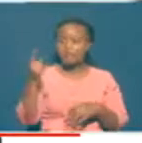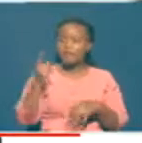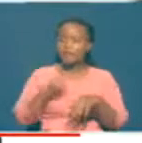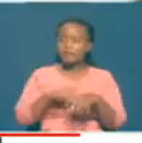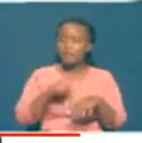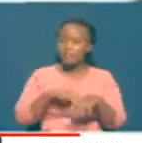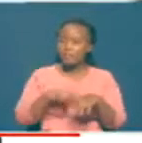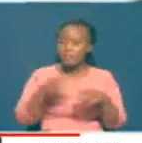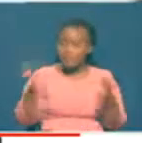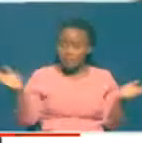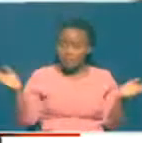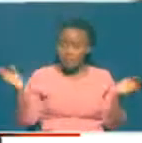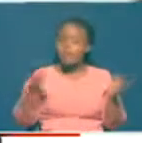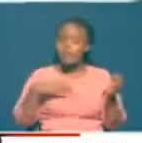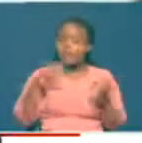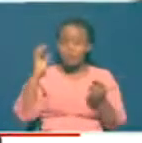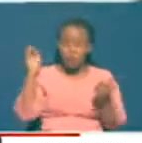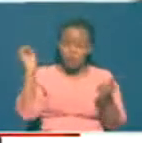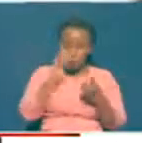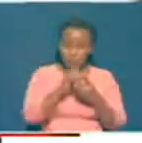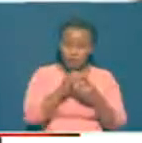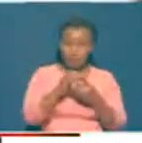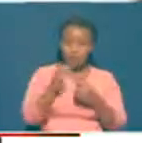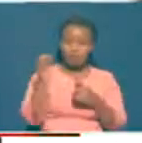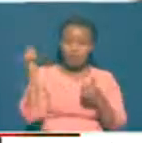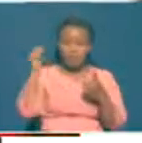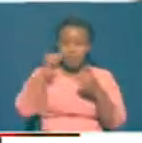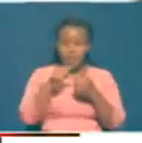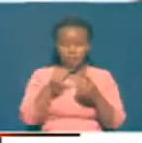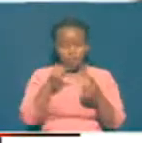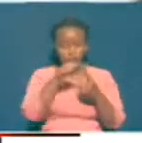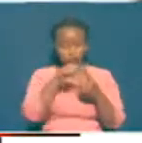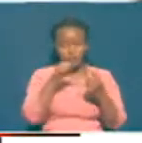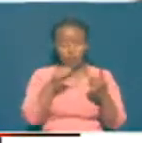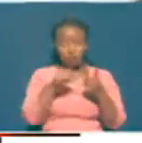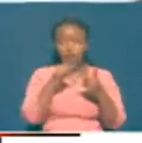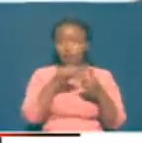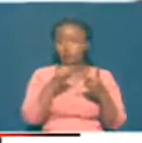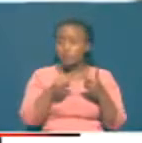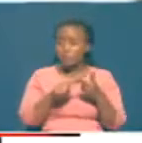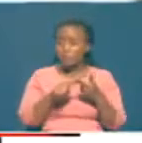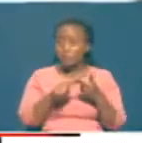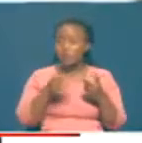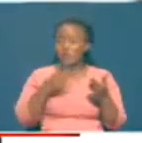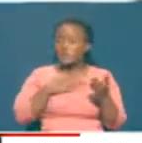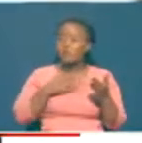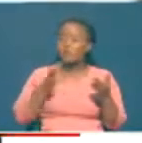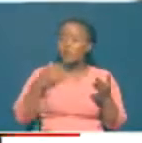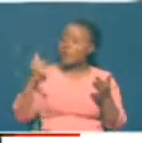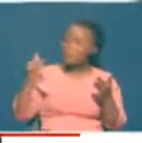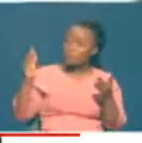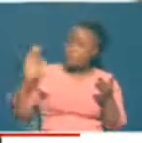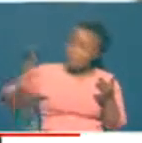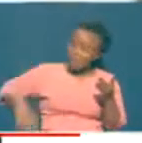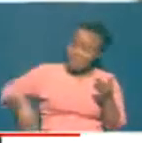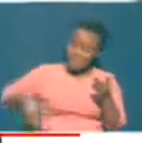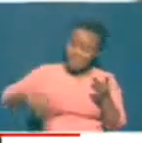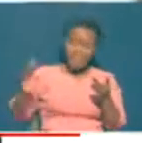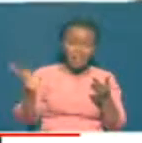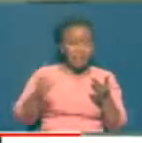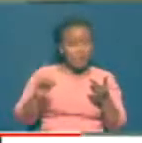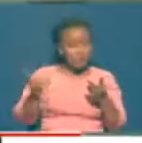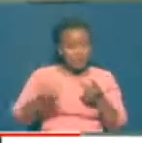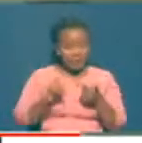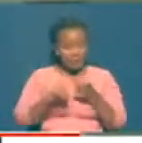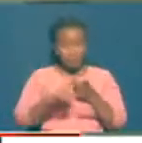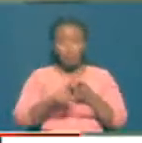objectives niko nazo ni mbili. First, sitakuwa mwisho, I don't want to be the last there. Na nataka kuingia kwa final